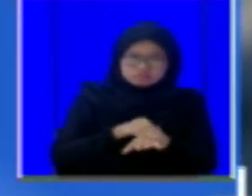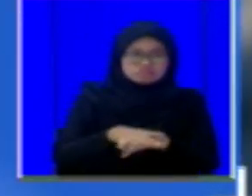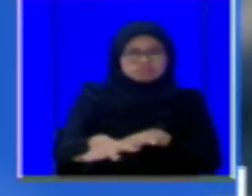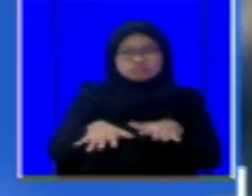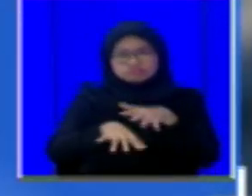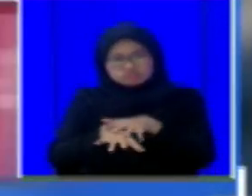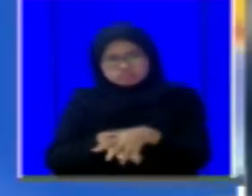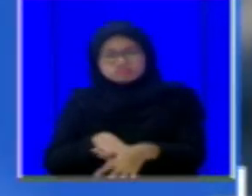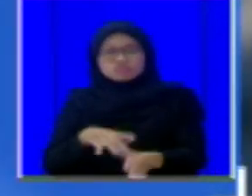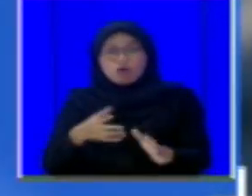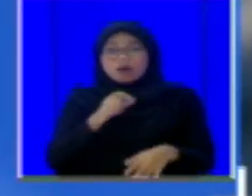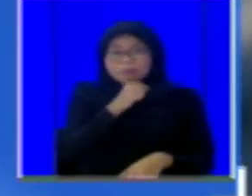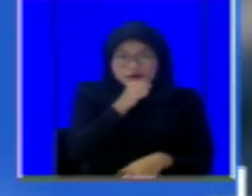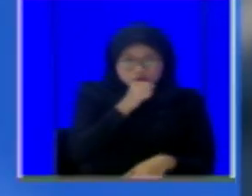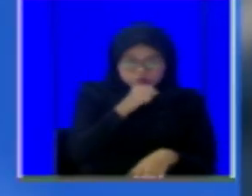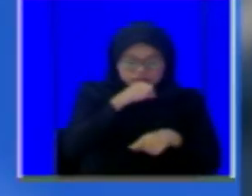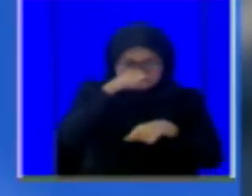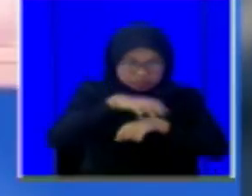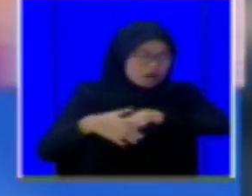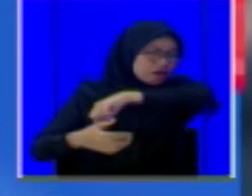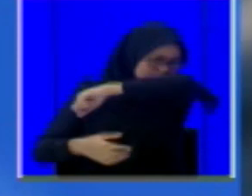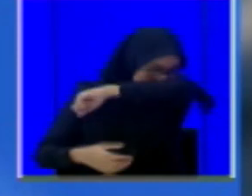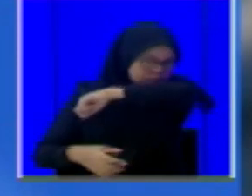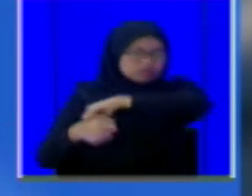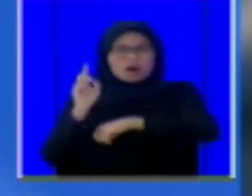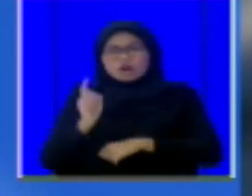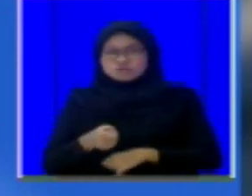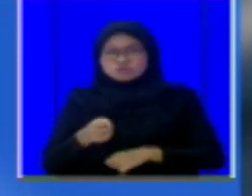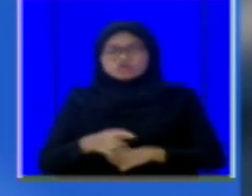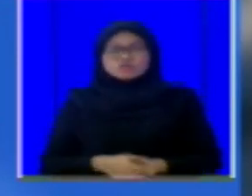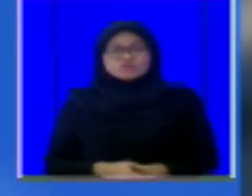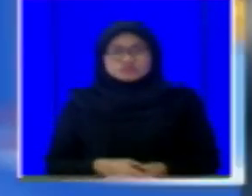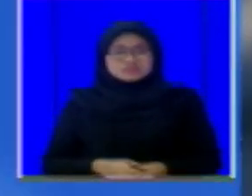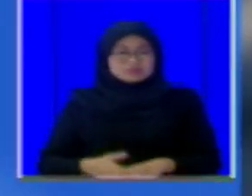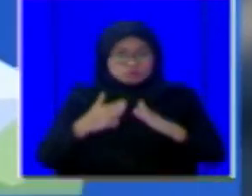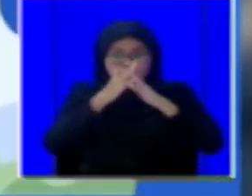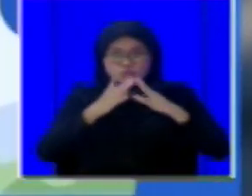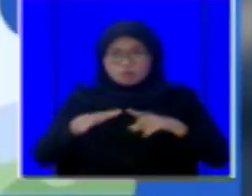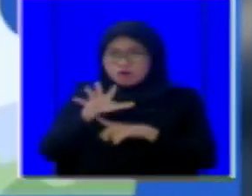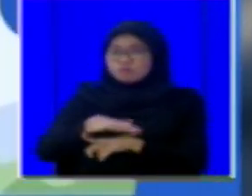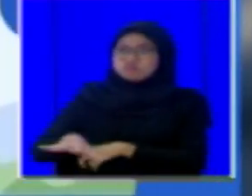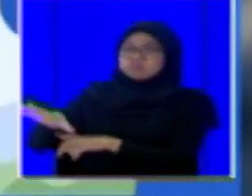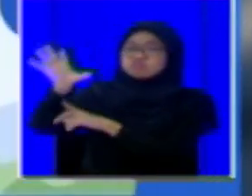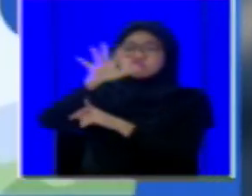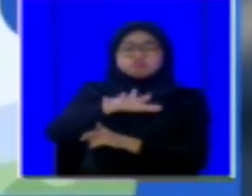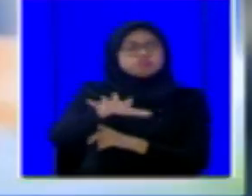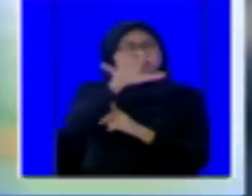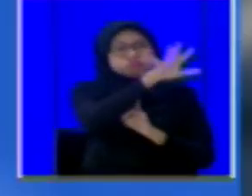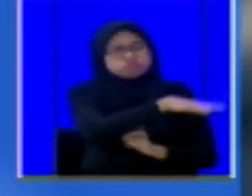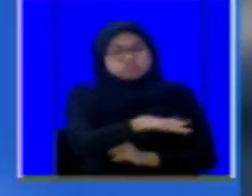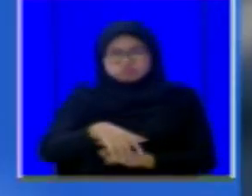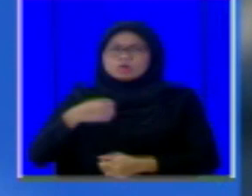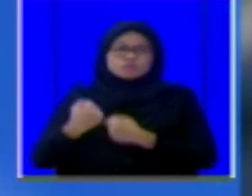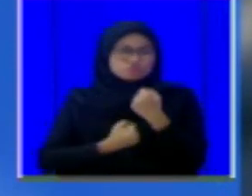bersin. Jaga kebersihan dan kesehatan rumah dengan cairan disinfektan. Selalu berada di ruang terbuka dan berjemur di bawah sinar